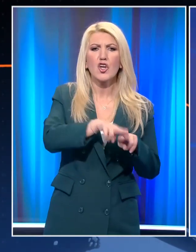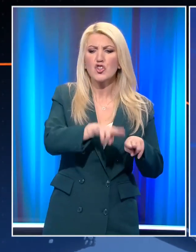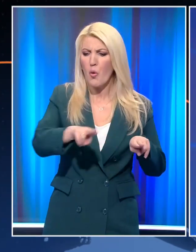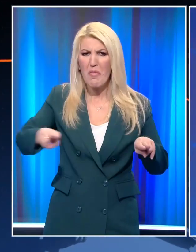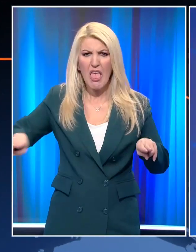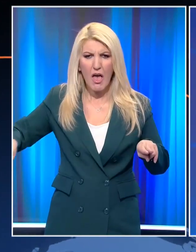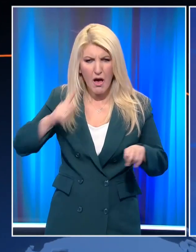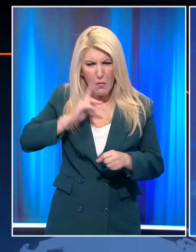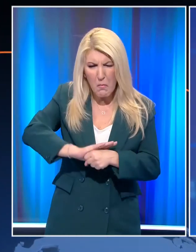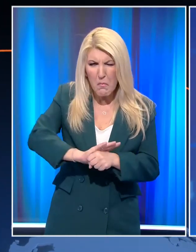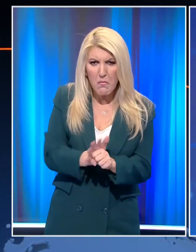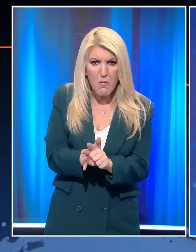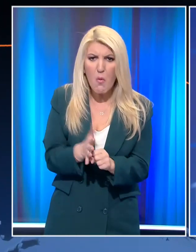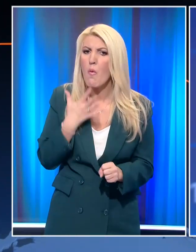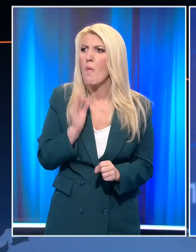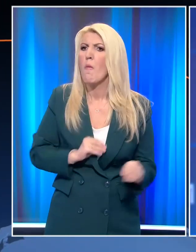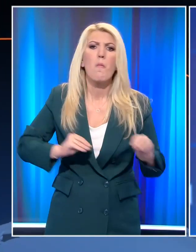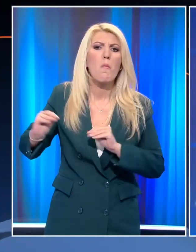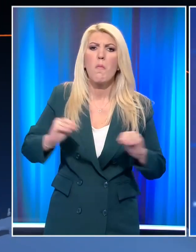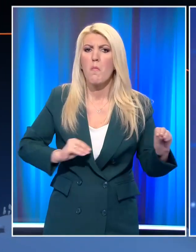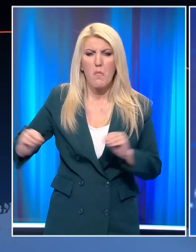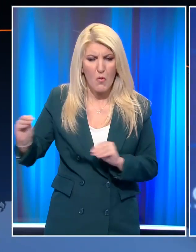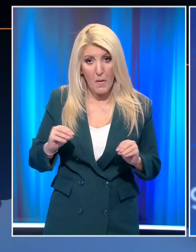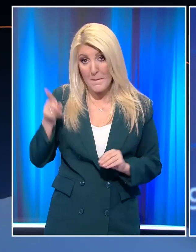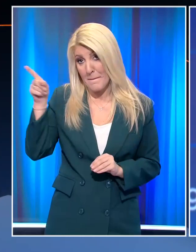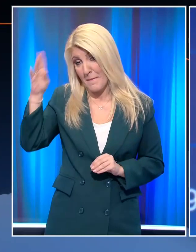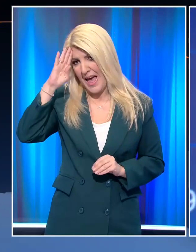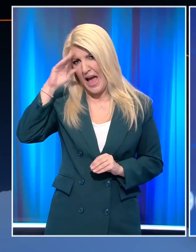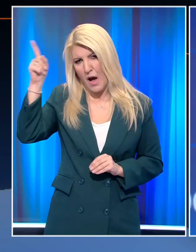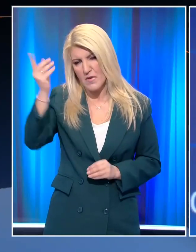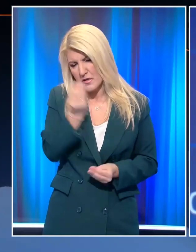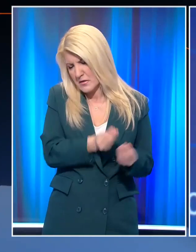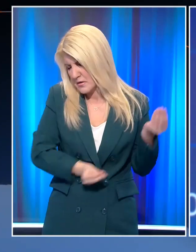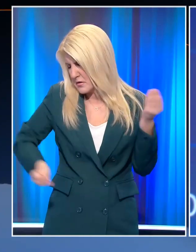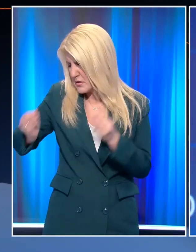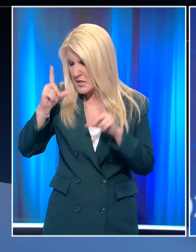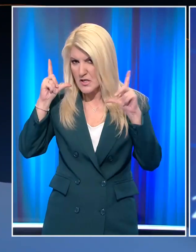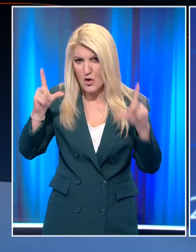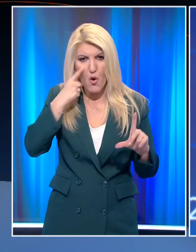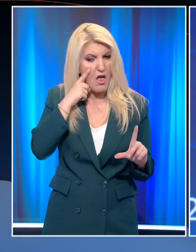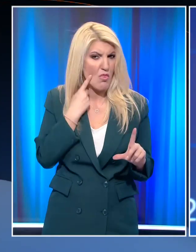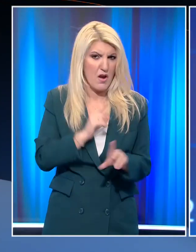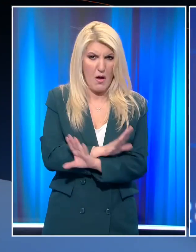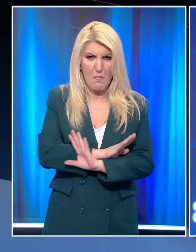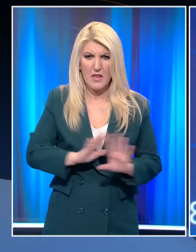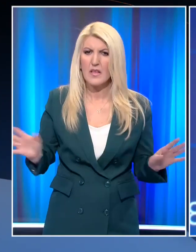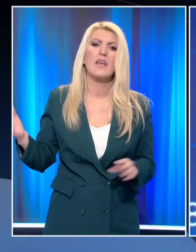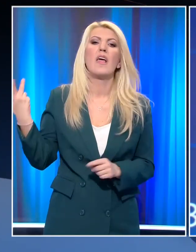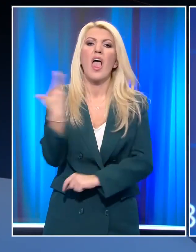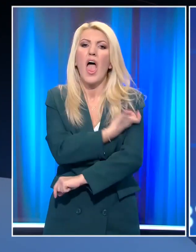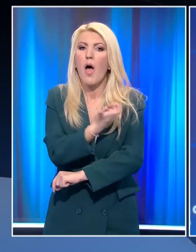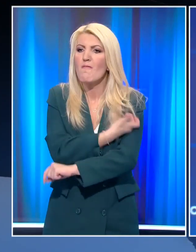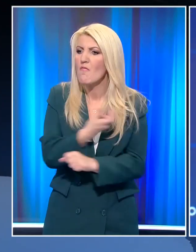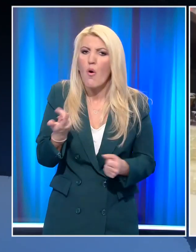πιο δραματική η κατάσταση στις Ηνωμένες Πολιτείες, όπου τα εμπόδια και οι ελλείψεις στους εμβολιασμούς προκαλούν τεράστια